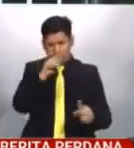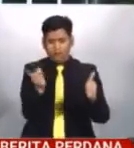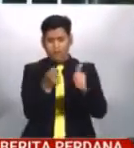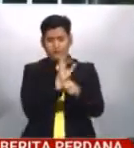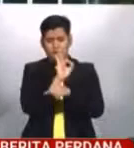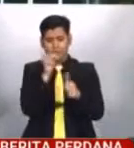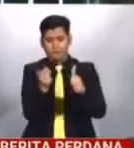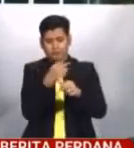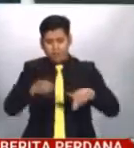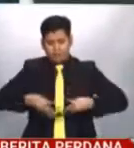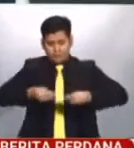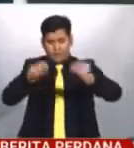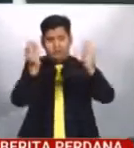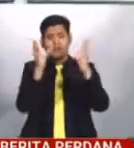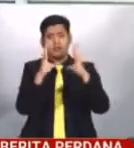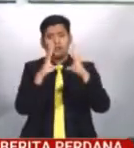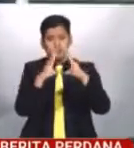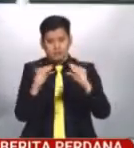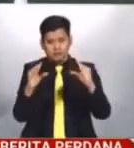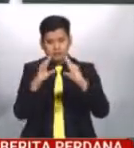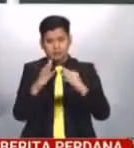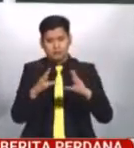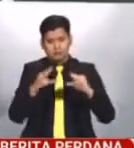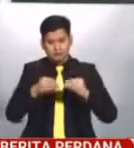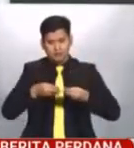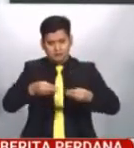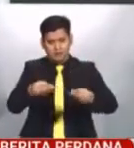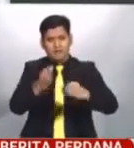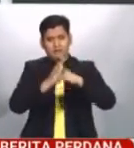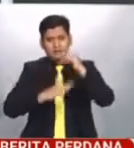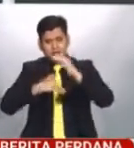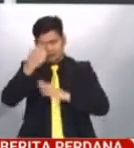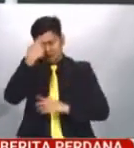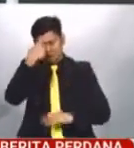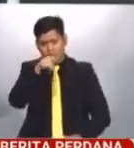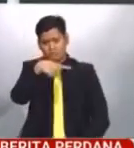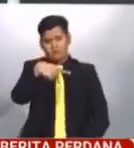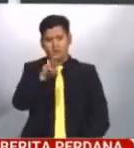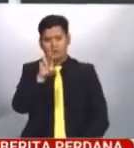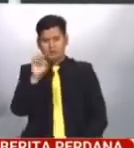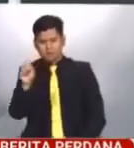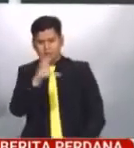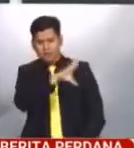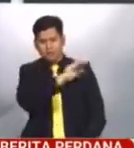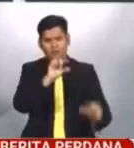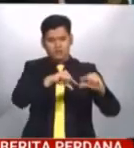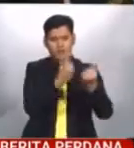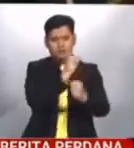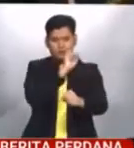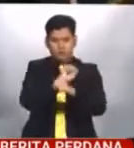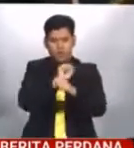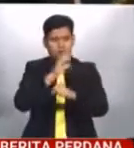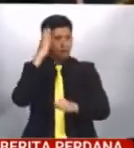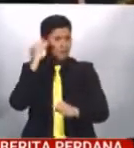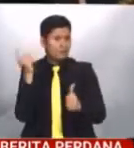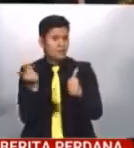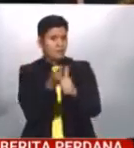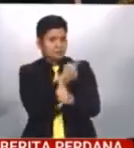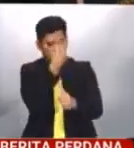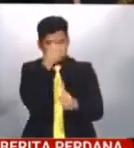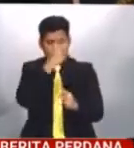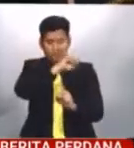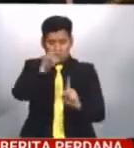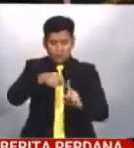memberi keselesaan daripada segi mental kepada PUS dan kumpulan petugas. Bagi dirinya, ia pengalaman pertama